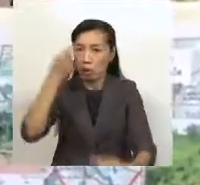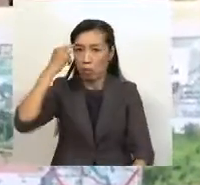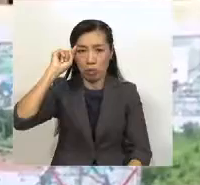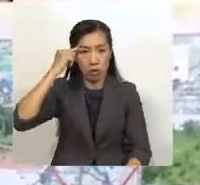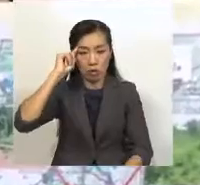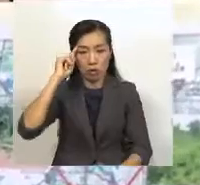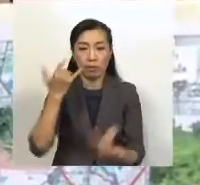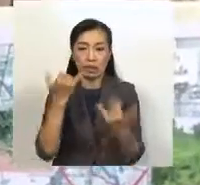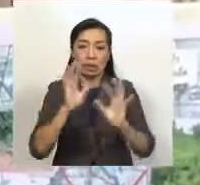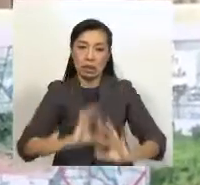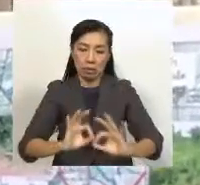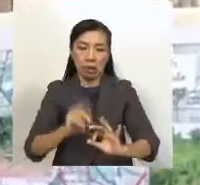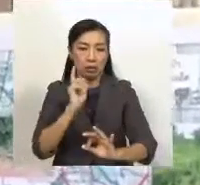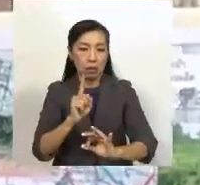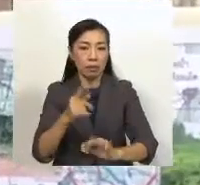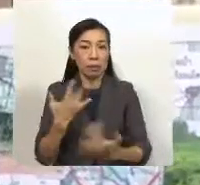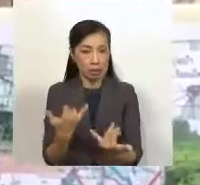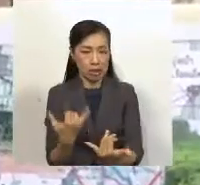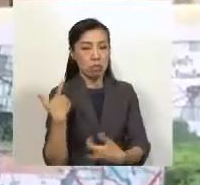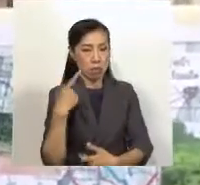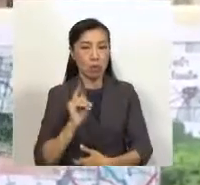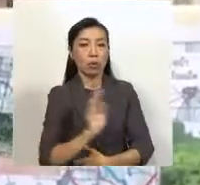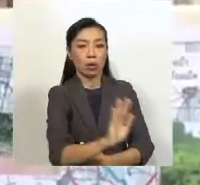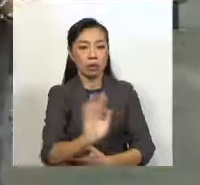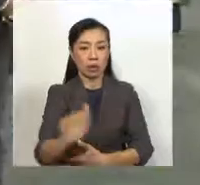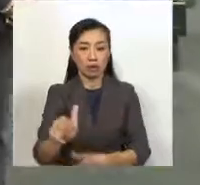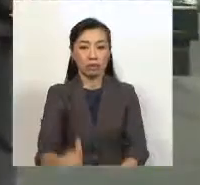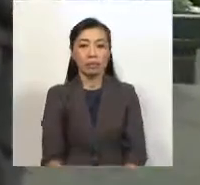รงนี้ก็เป็นผลดีในพื้นที่นะครับ